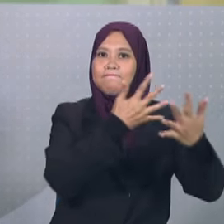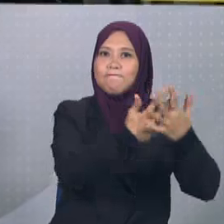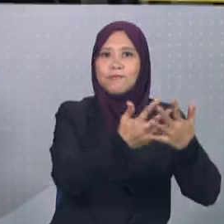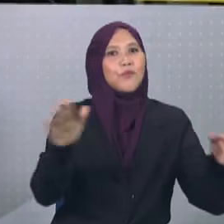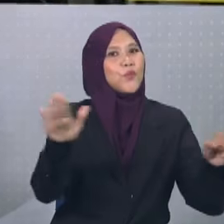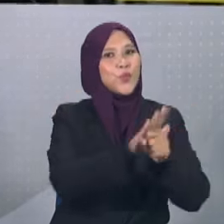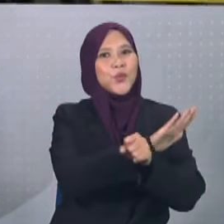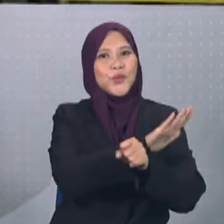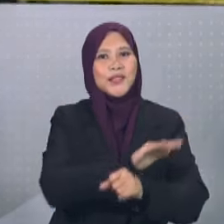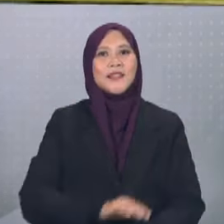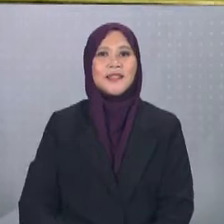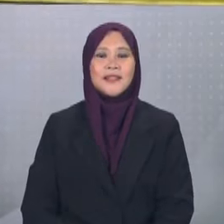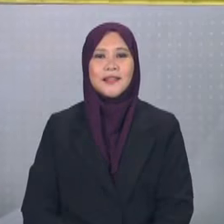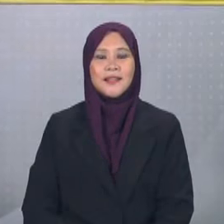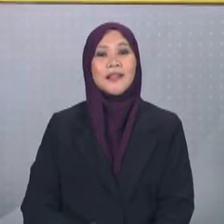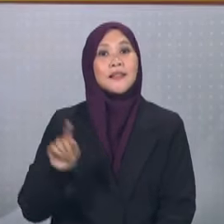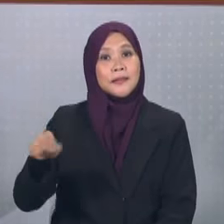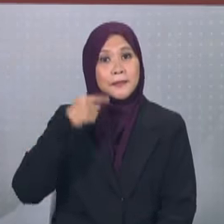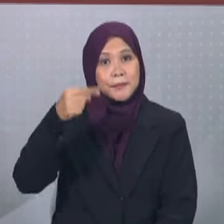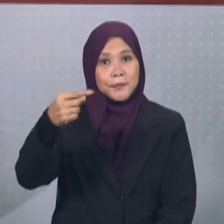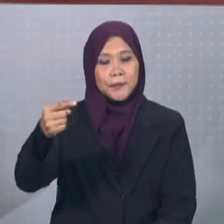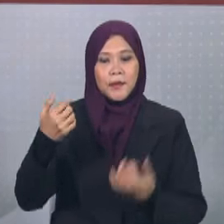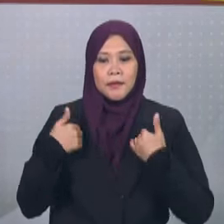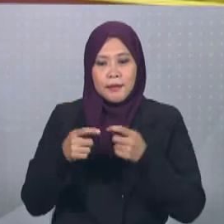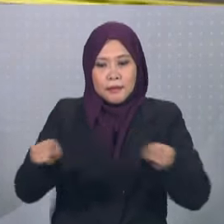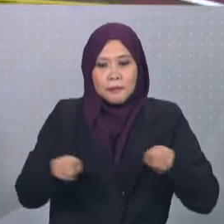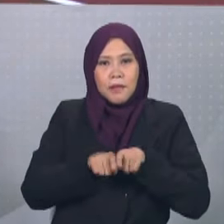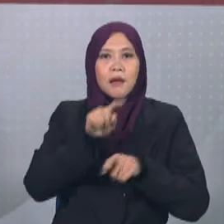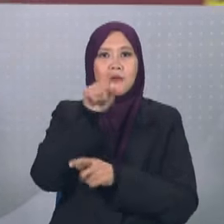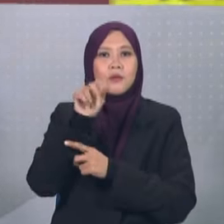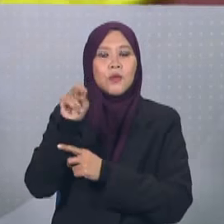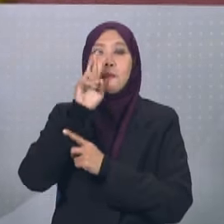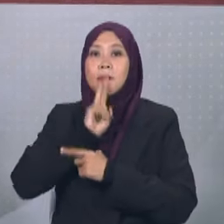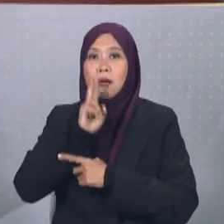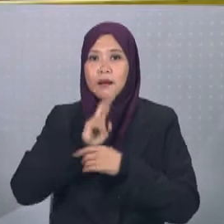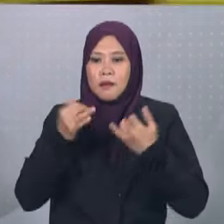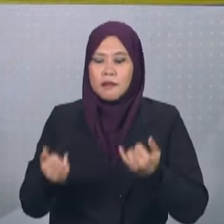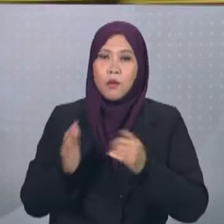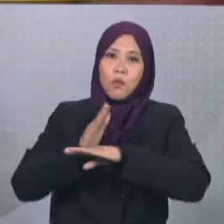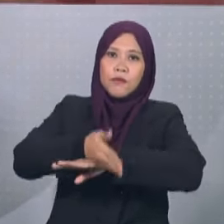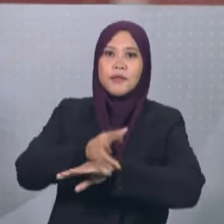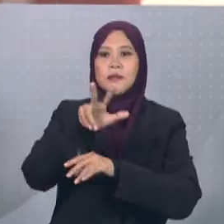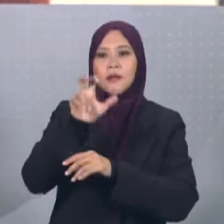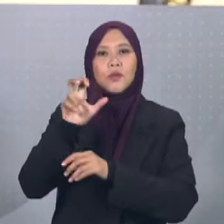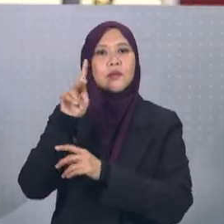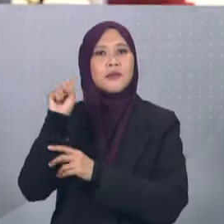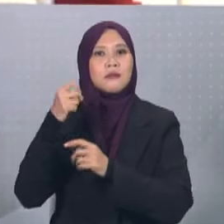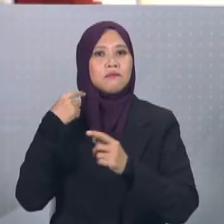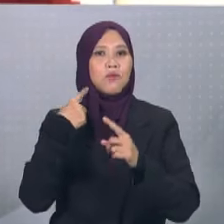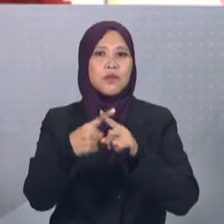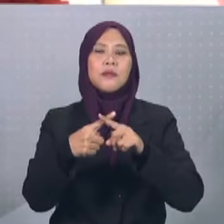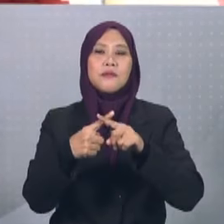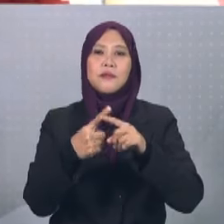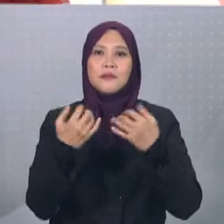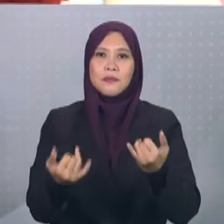sepenuhnya. Beliau mengulas mengenai beberapa lokasi zon merah yang kini sudah melebihi 300 kes positif